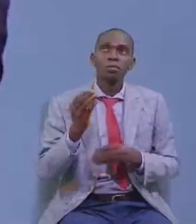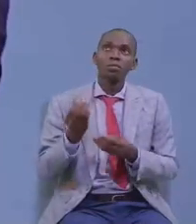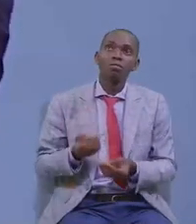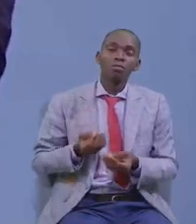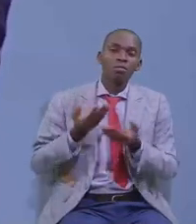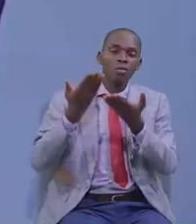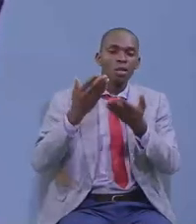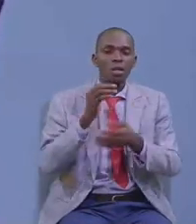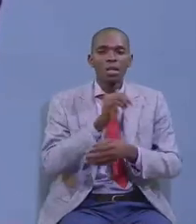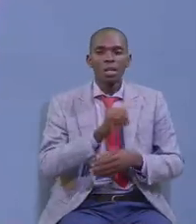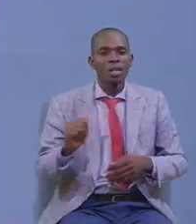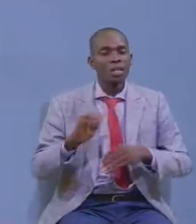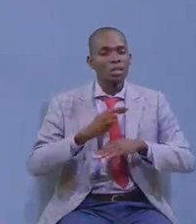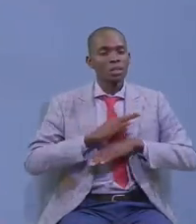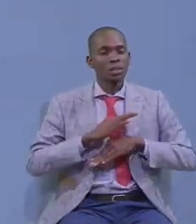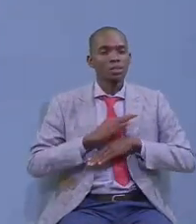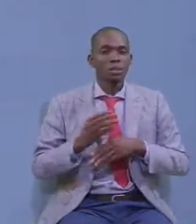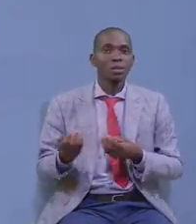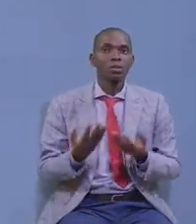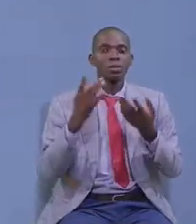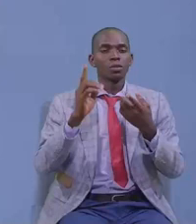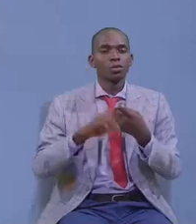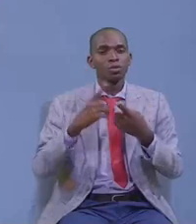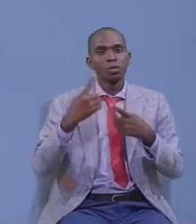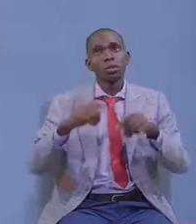a offert un sacrifice agréable au Père.